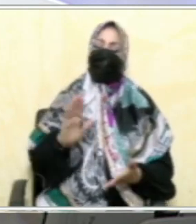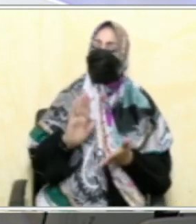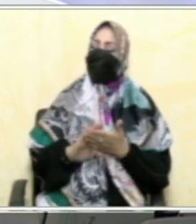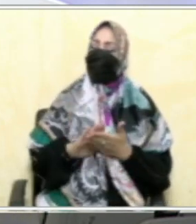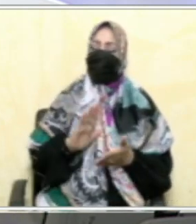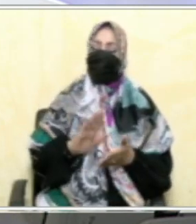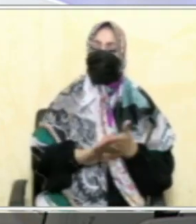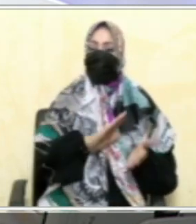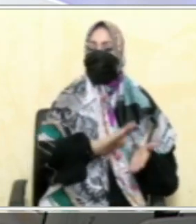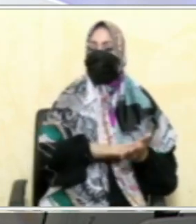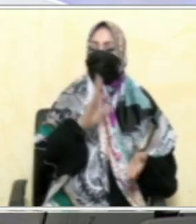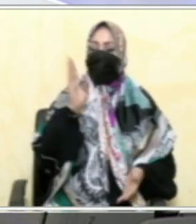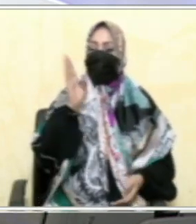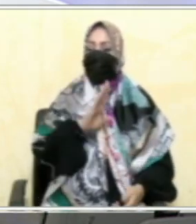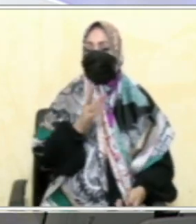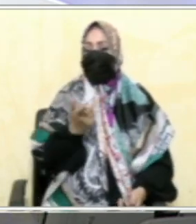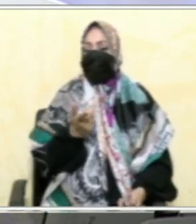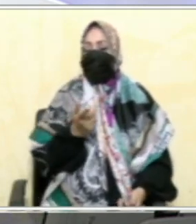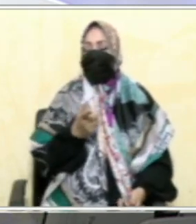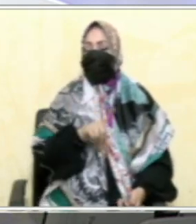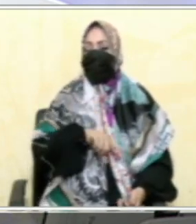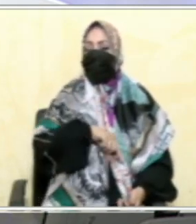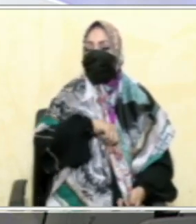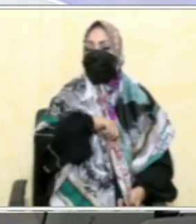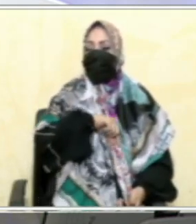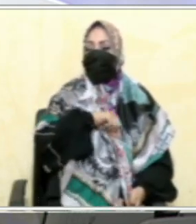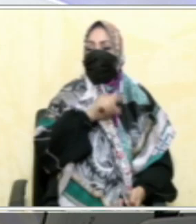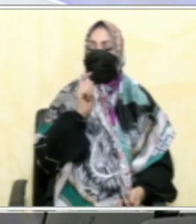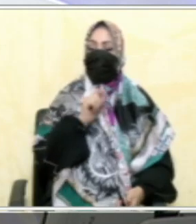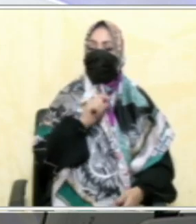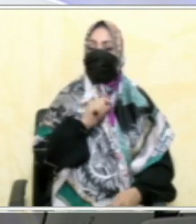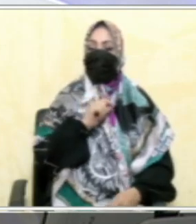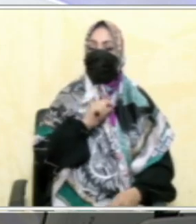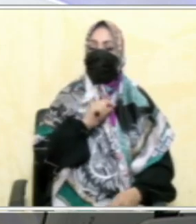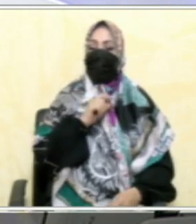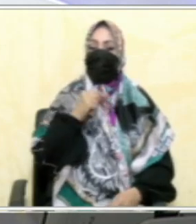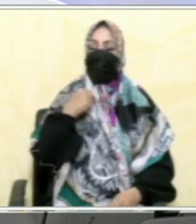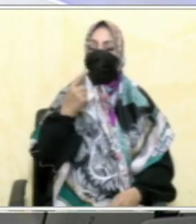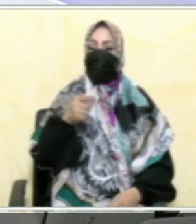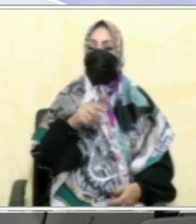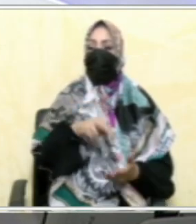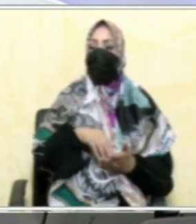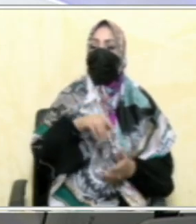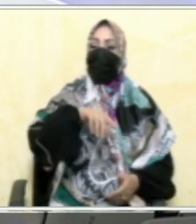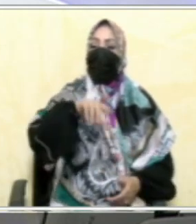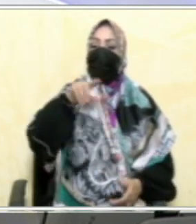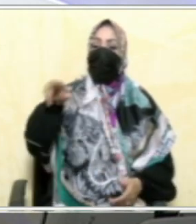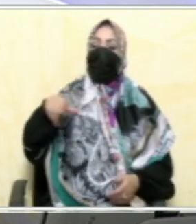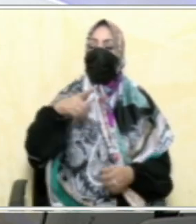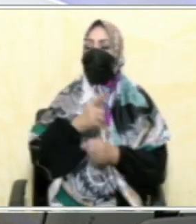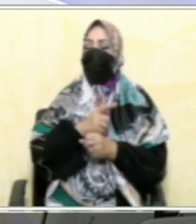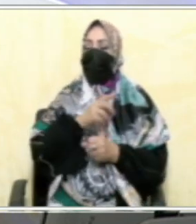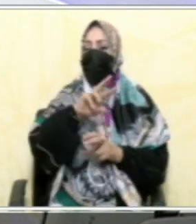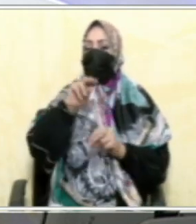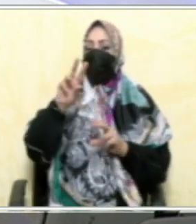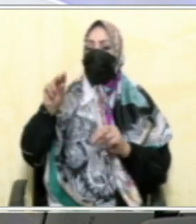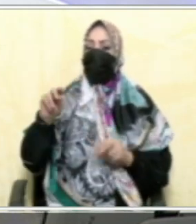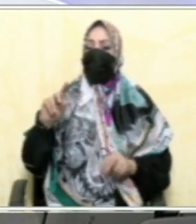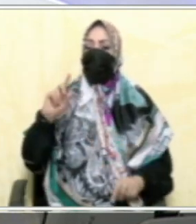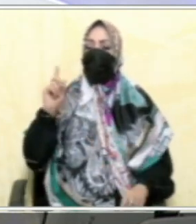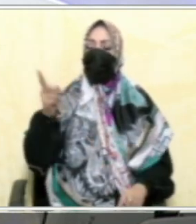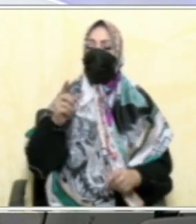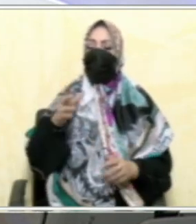جميع الأبلات ولا عند أغلبهن إن شاء الله، ولكنه أمر منتشر. فأنا أذكر كل